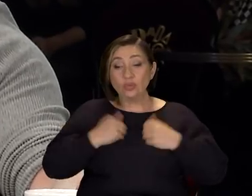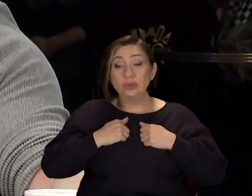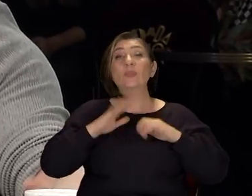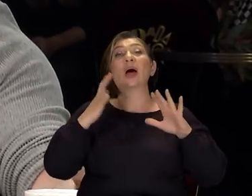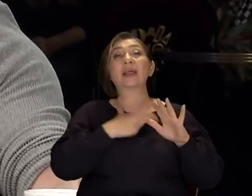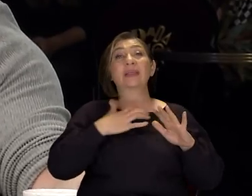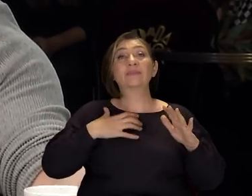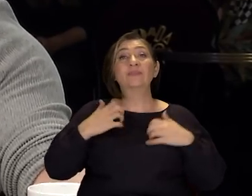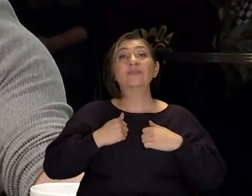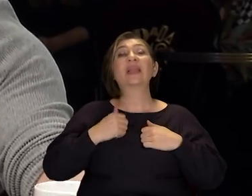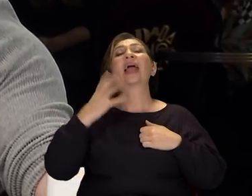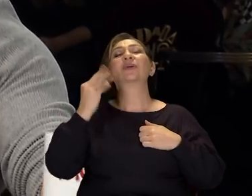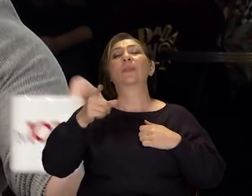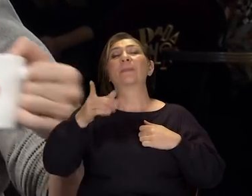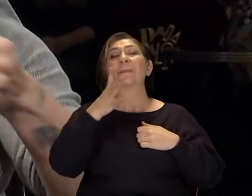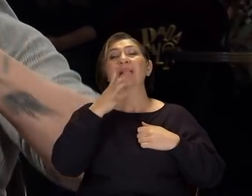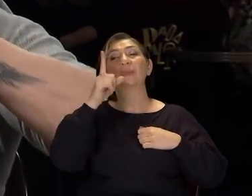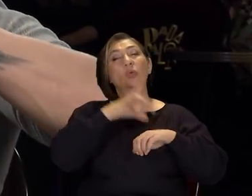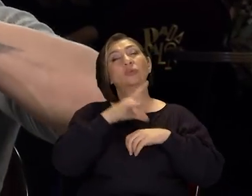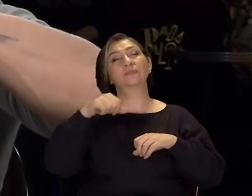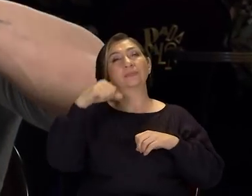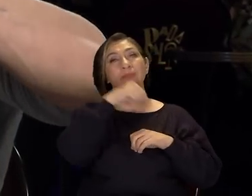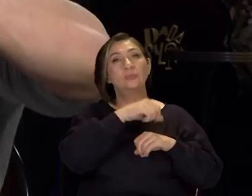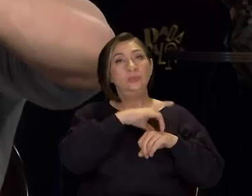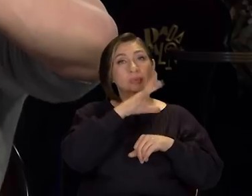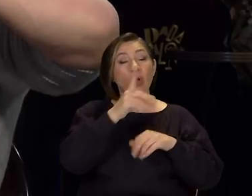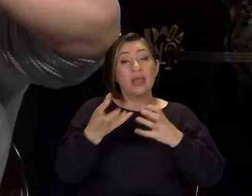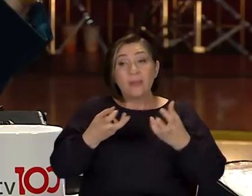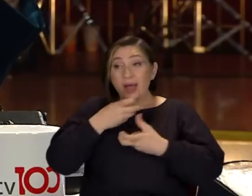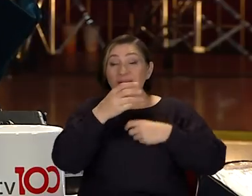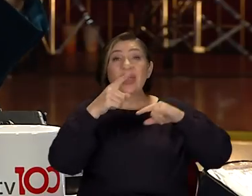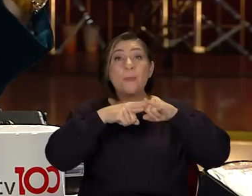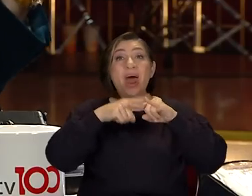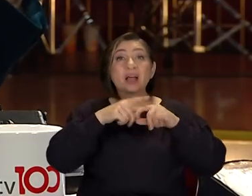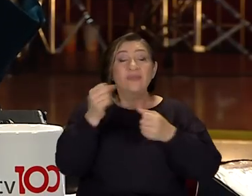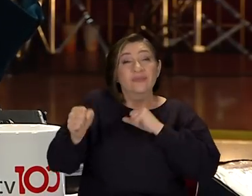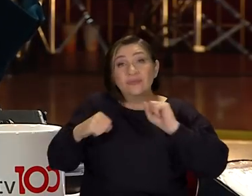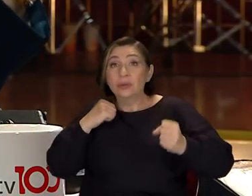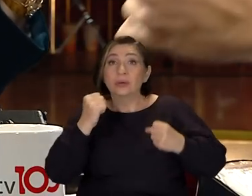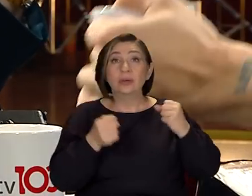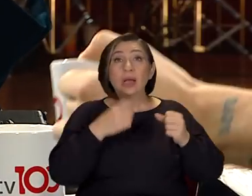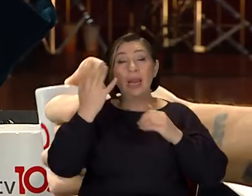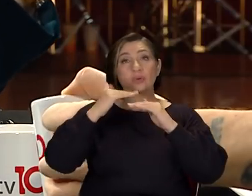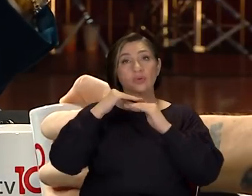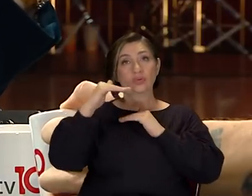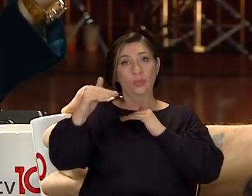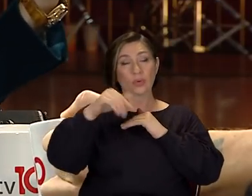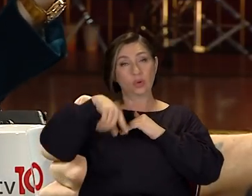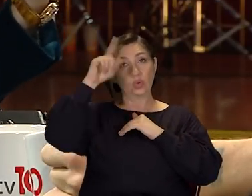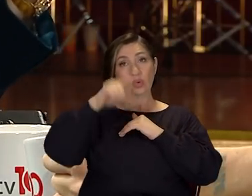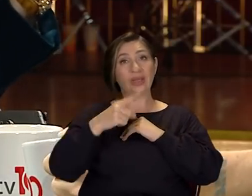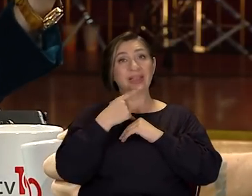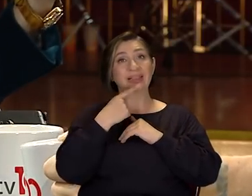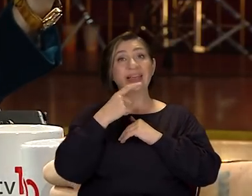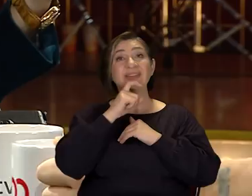çalışıyorlardı annem. En son dedi ki bunu bir bilene gösterelim. Öyle oldu doktor. Ama bu hiperaktiflik de hala toplumun günlük